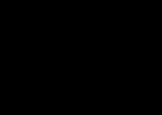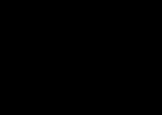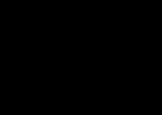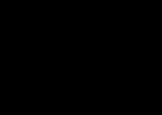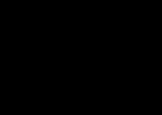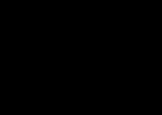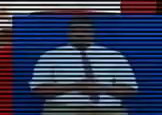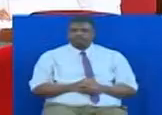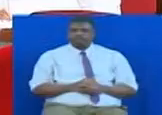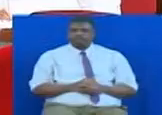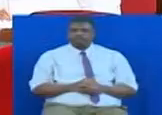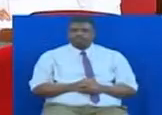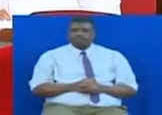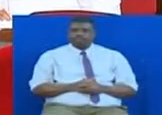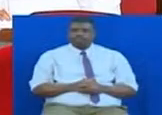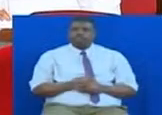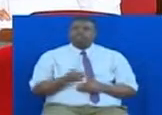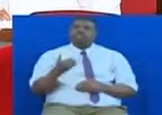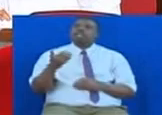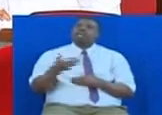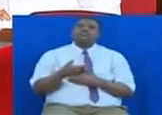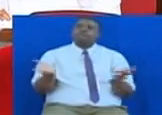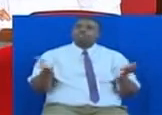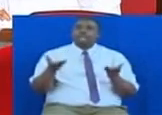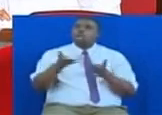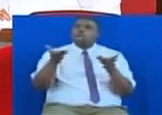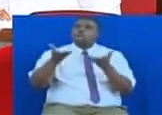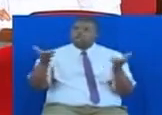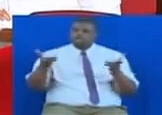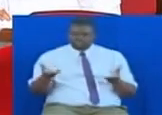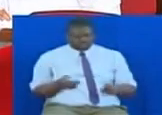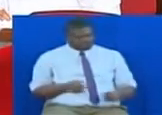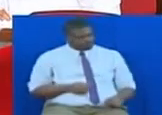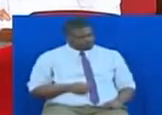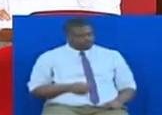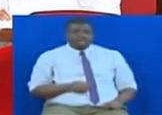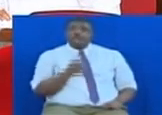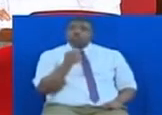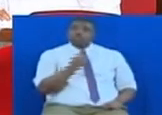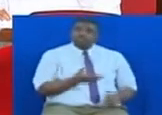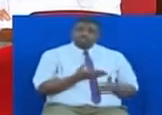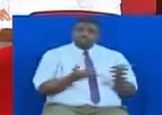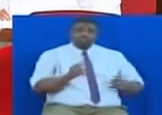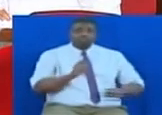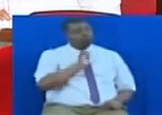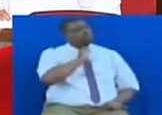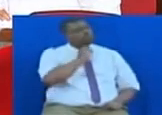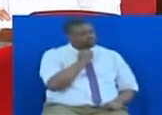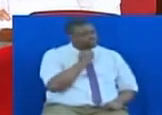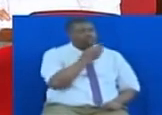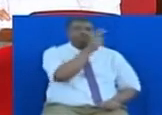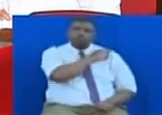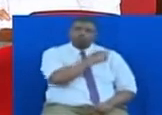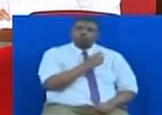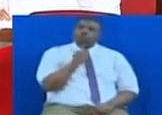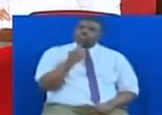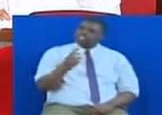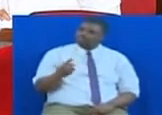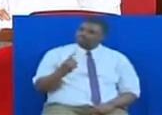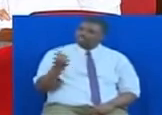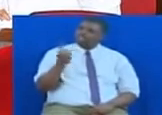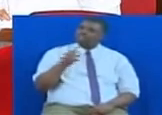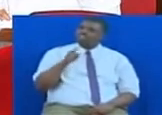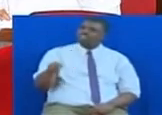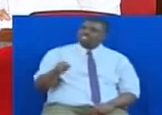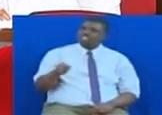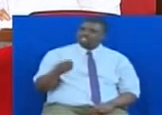Ni changa la macho. Hatusemi kwa sababu tunamchukia Mboye. Tunasema kwa sababu taifa hili haliwezi kuendeshwa